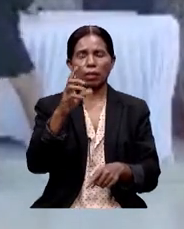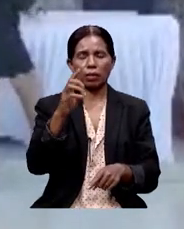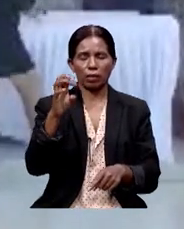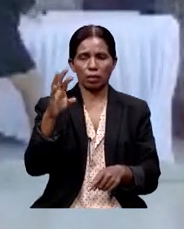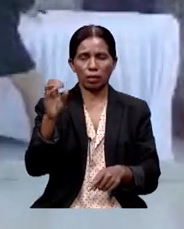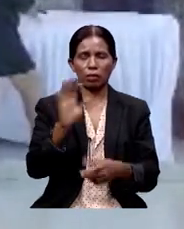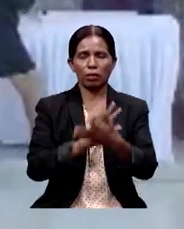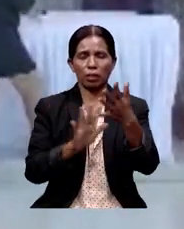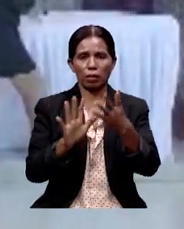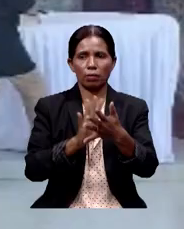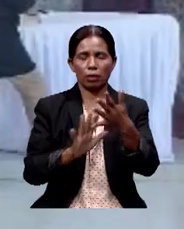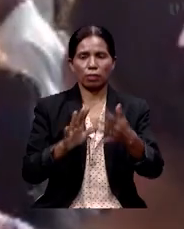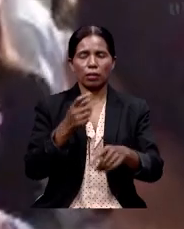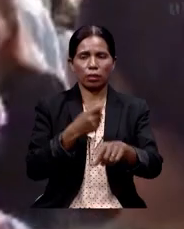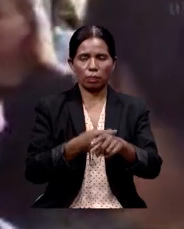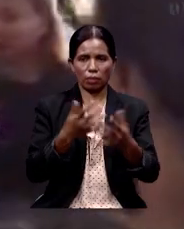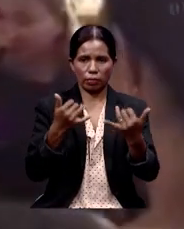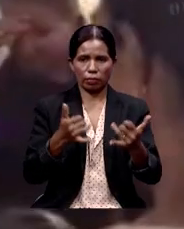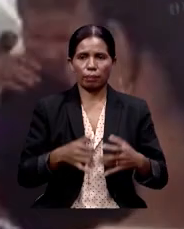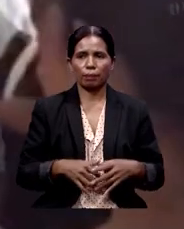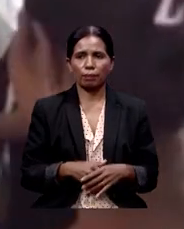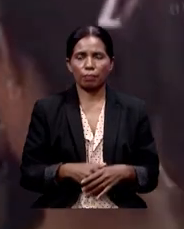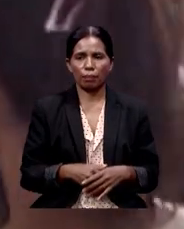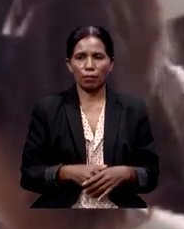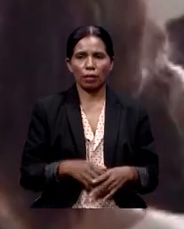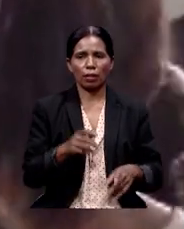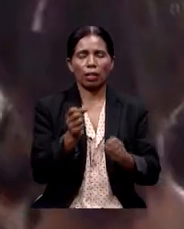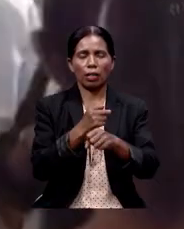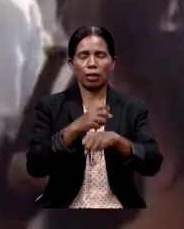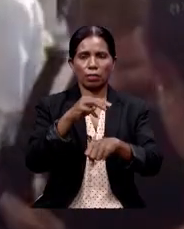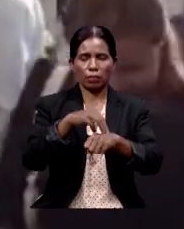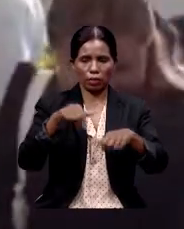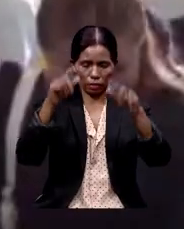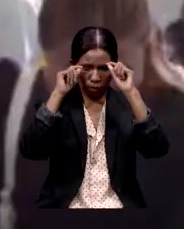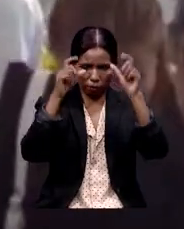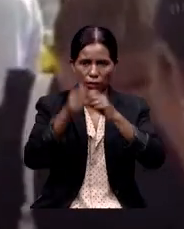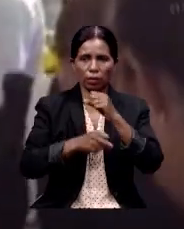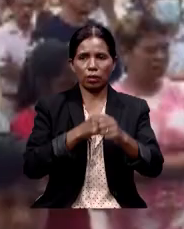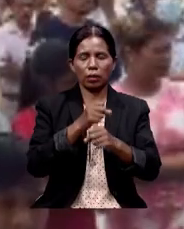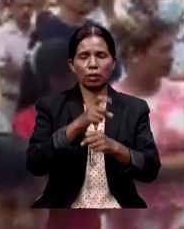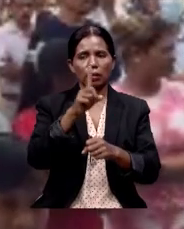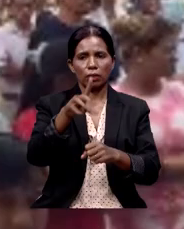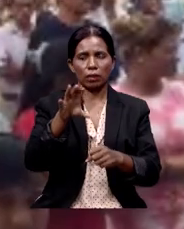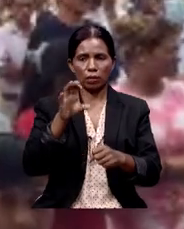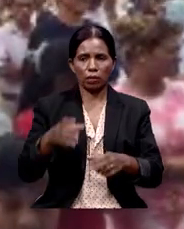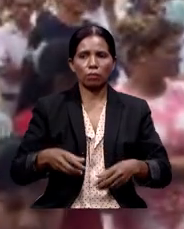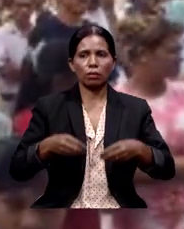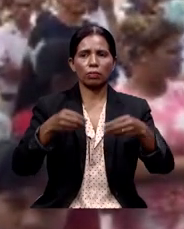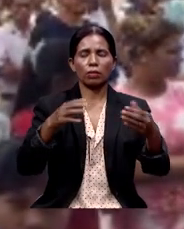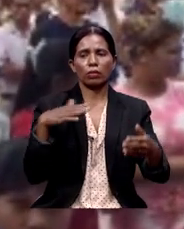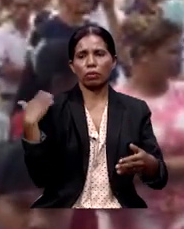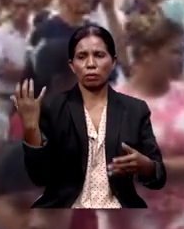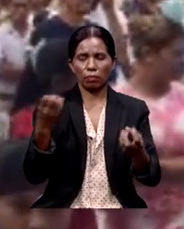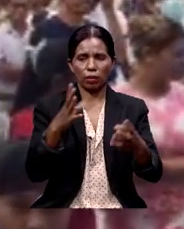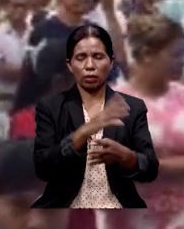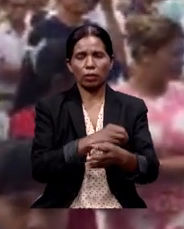be situasi tempu idane. Salesiano sira halau misang iha Timor Leste besik tinan atu sidaona no forma ona joven barak iha